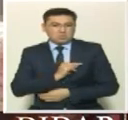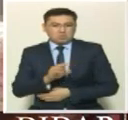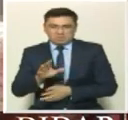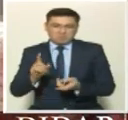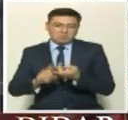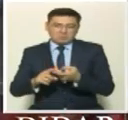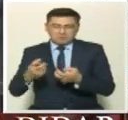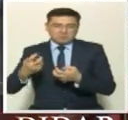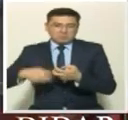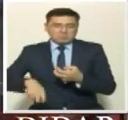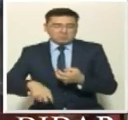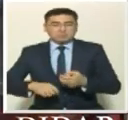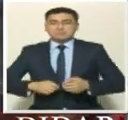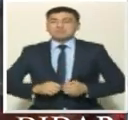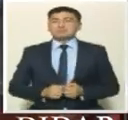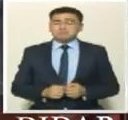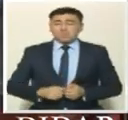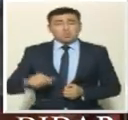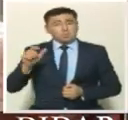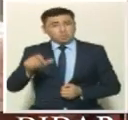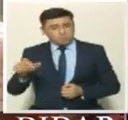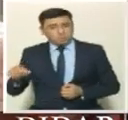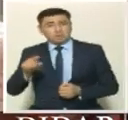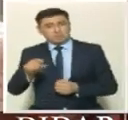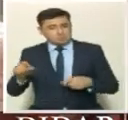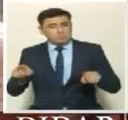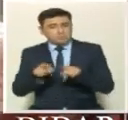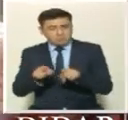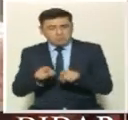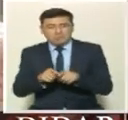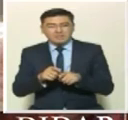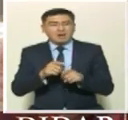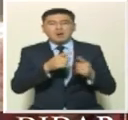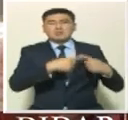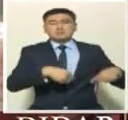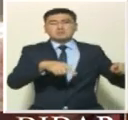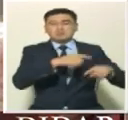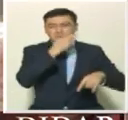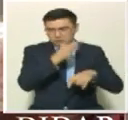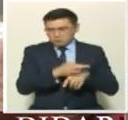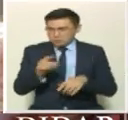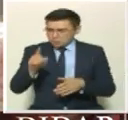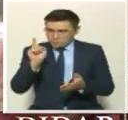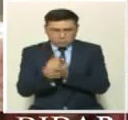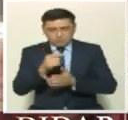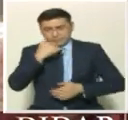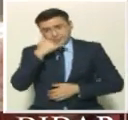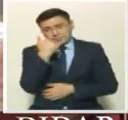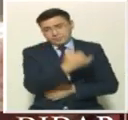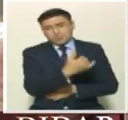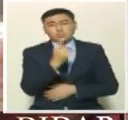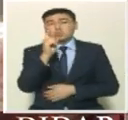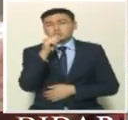болуына байланысты істен шығып тұрған. Тұрғындарға да айта кететін жағдай, кез келген уақытта қызмет көрсетуші мекемеге хабарласып, себебі оларда